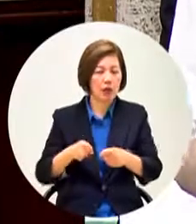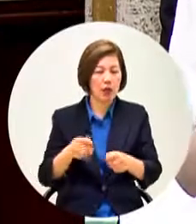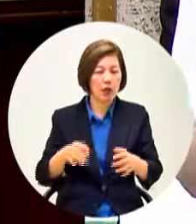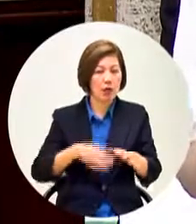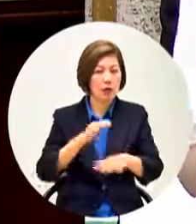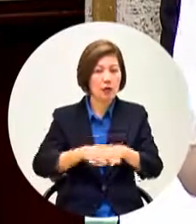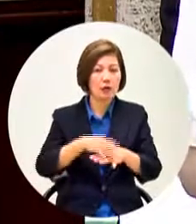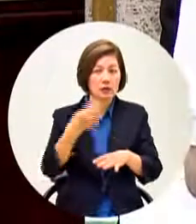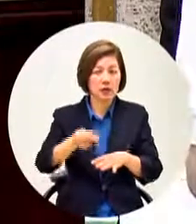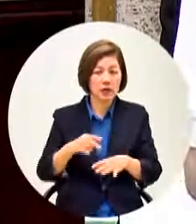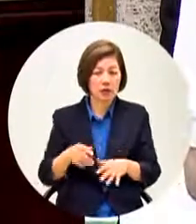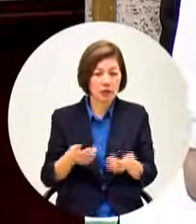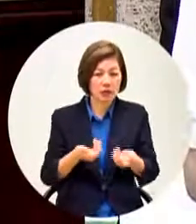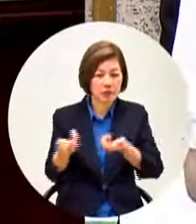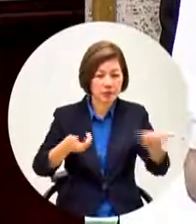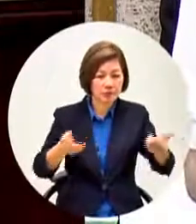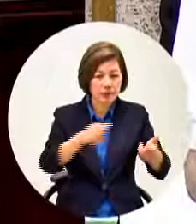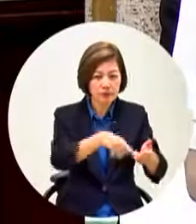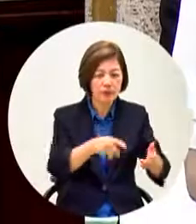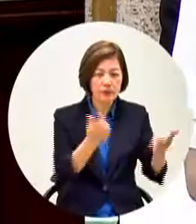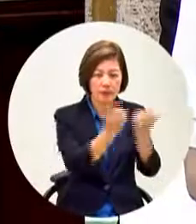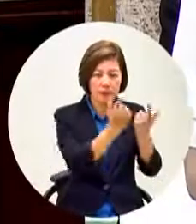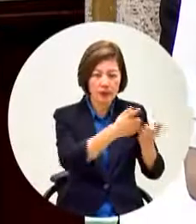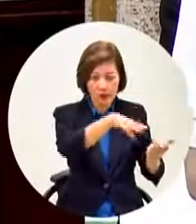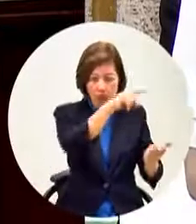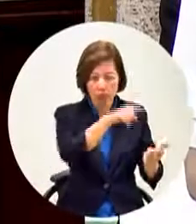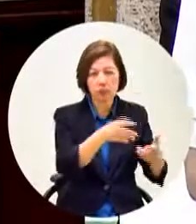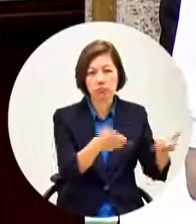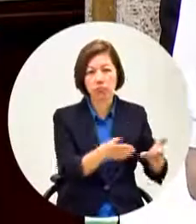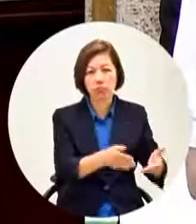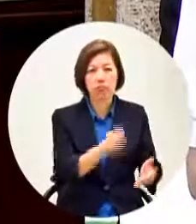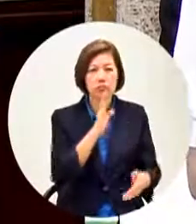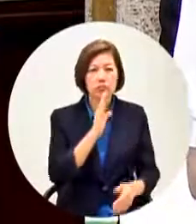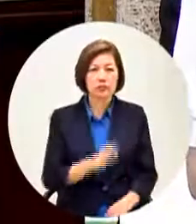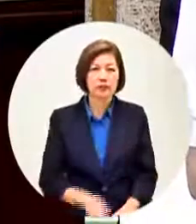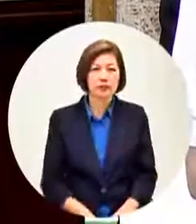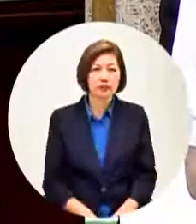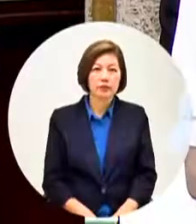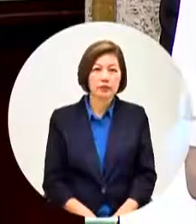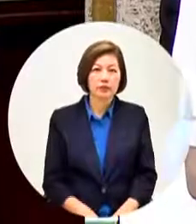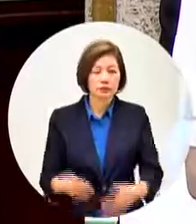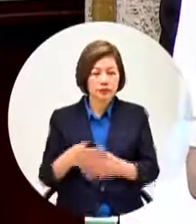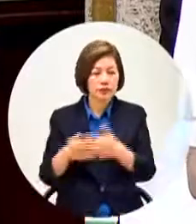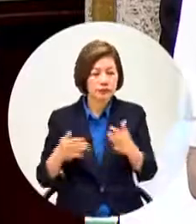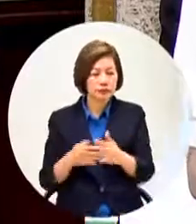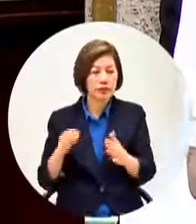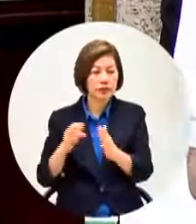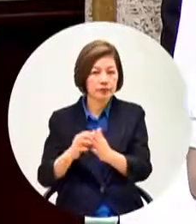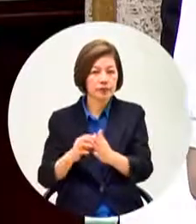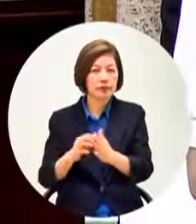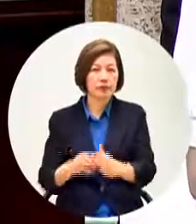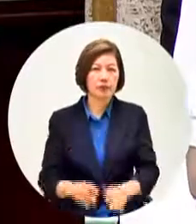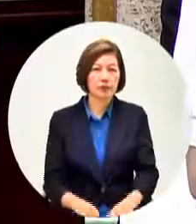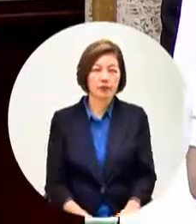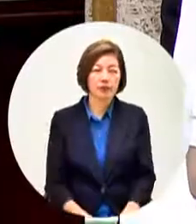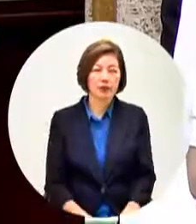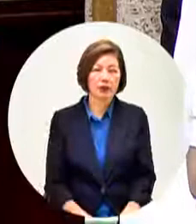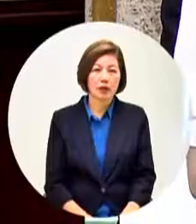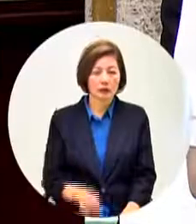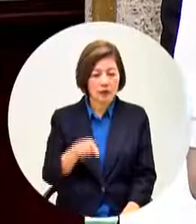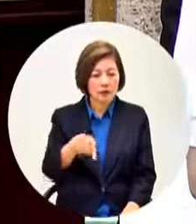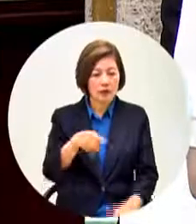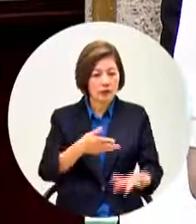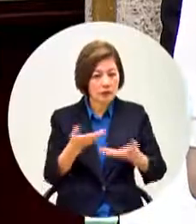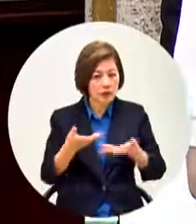是希望北段能够优先。 哦，啊是咪安尼交通局哦，啊会当。把这案